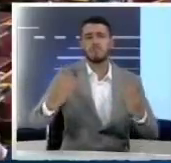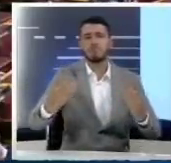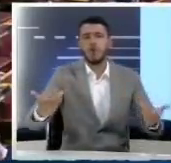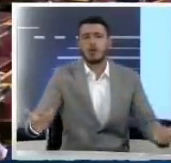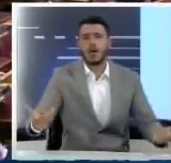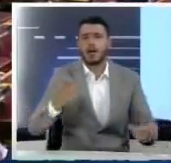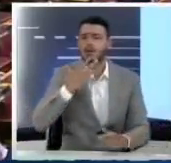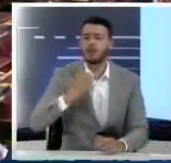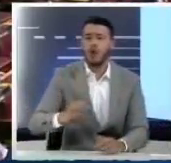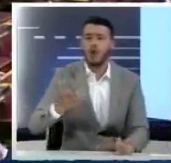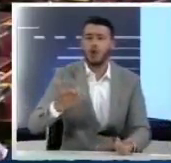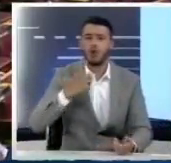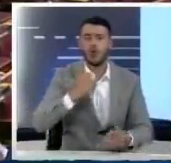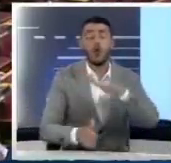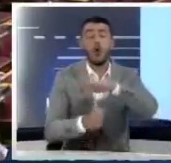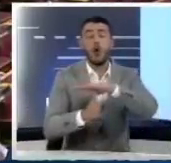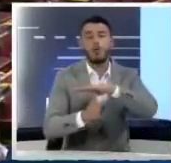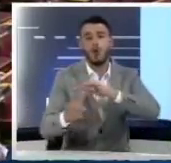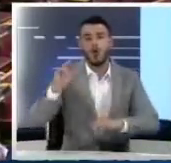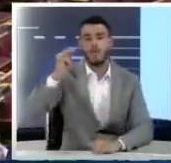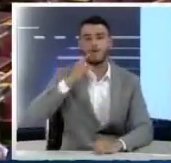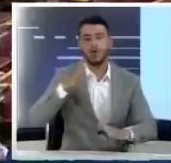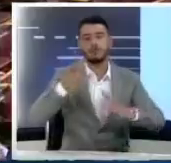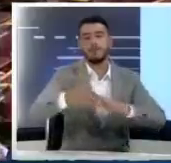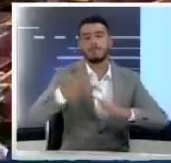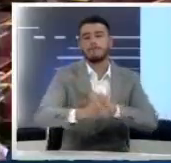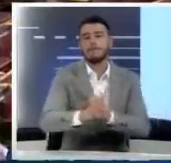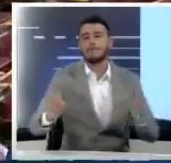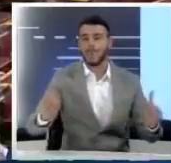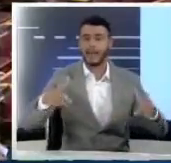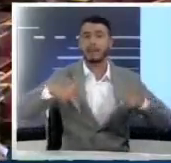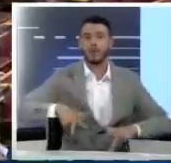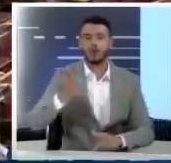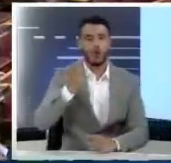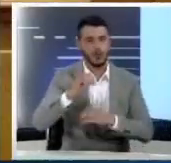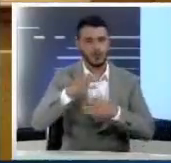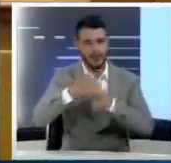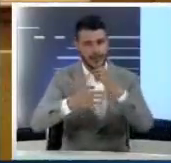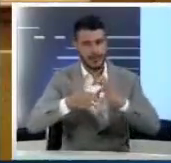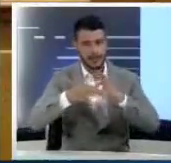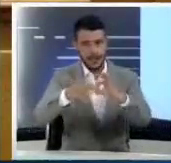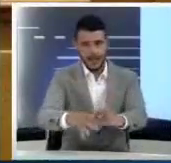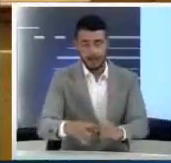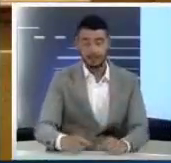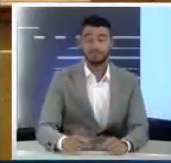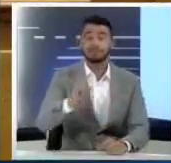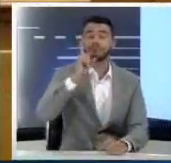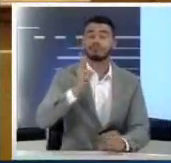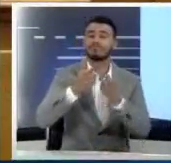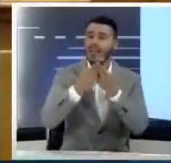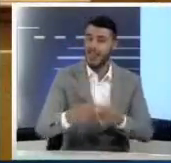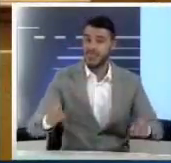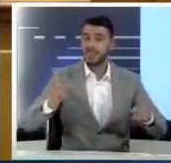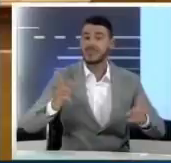στα γεγονότα. Μην διακόπτετε, μην διακόπτετε. Πάμε πιο μπροστά. Κύριε Υπουργέ, συνεχίστε. Η μεγάλη διαφορά ανάμεσα στο ΣΥΡΙΖΑ και τη